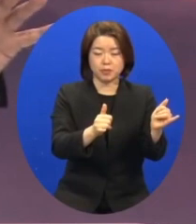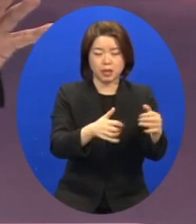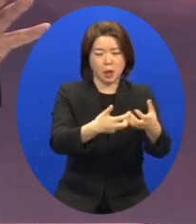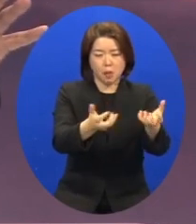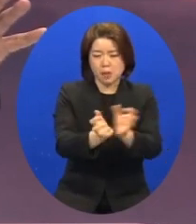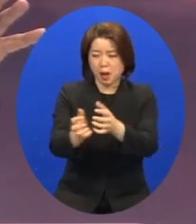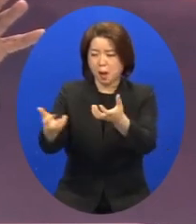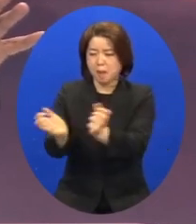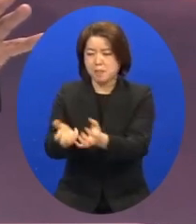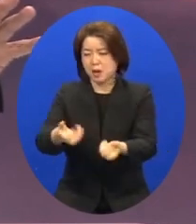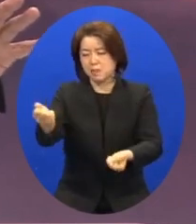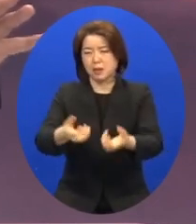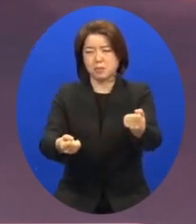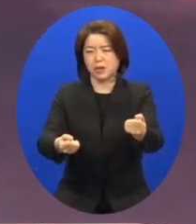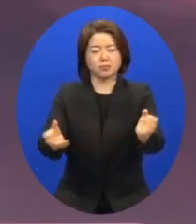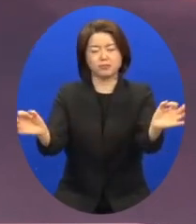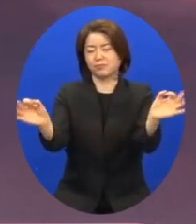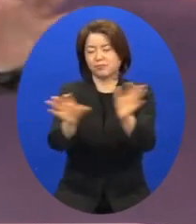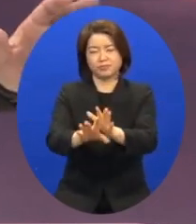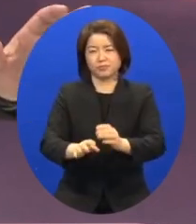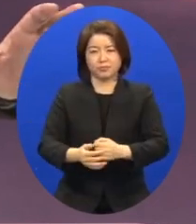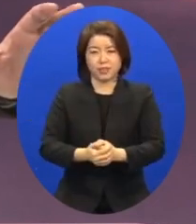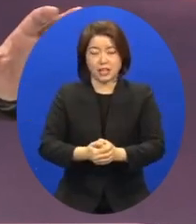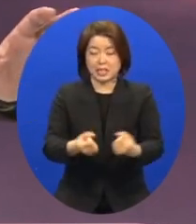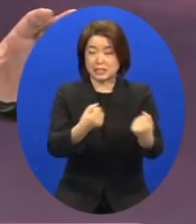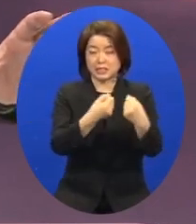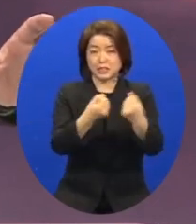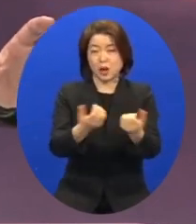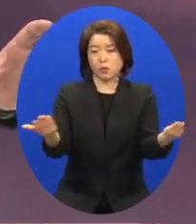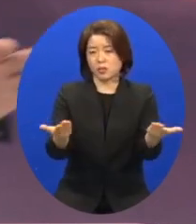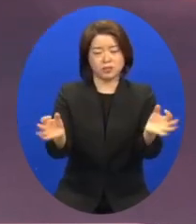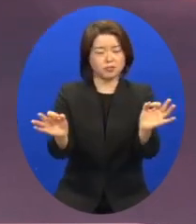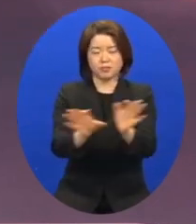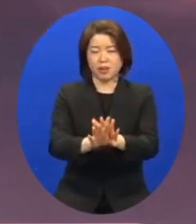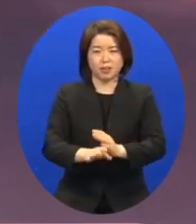없어져요 싸울 일이 없어져요